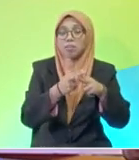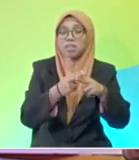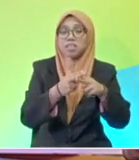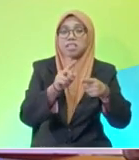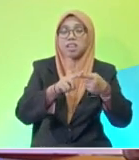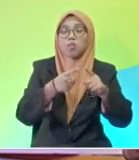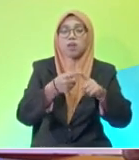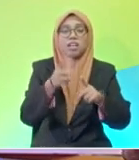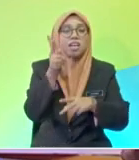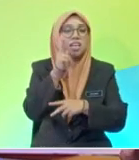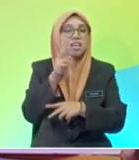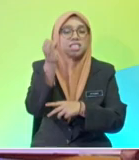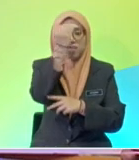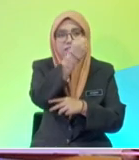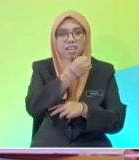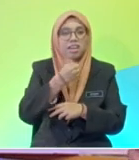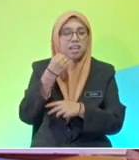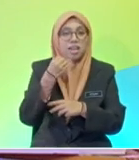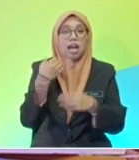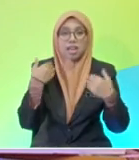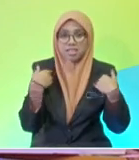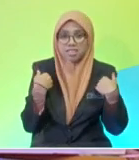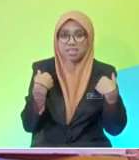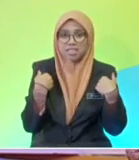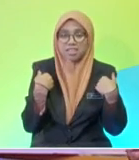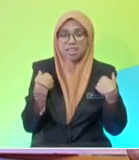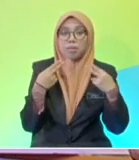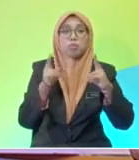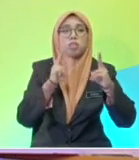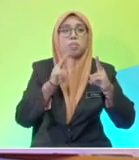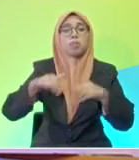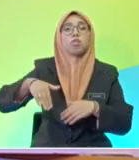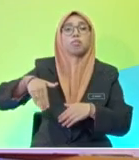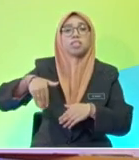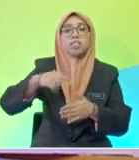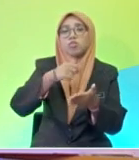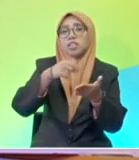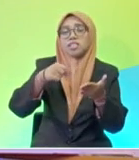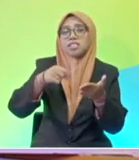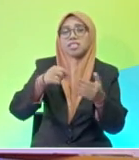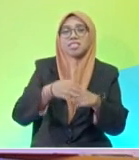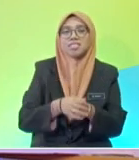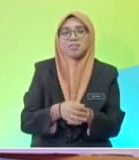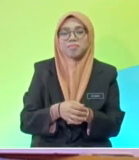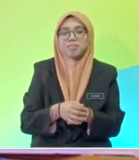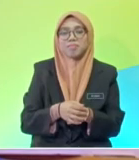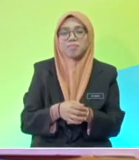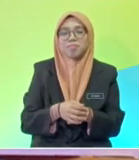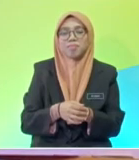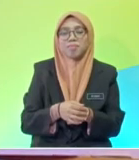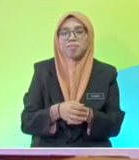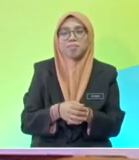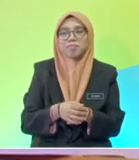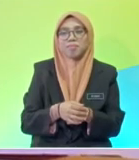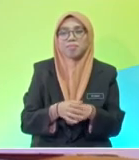ada Cikgu cuma ucapannya belum lagi Nah inilah nama kawan Kak syafika tapi